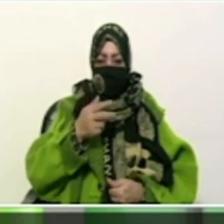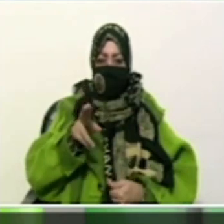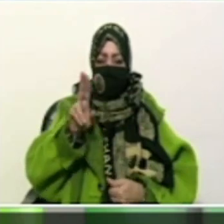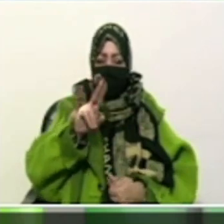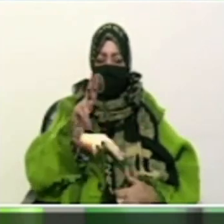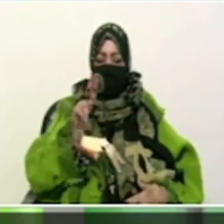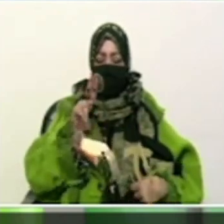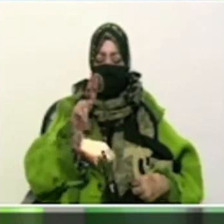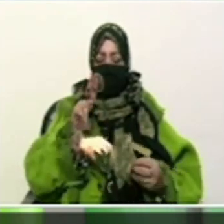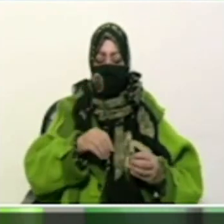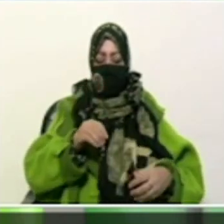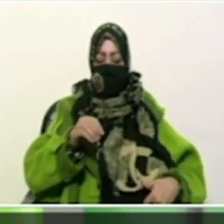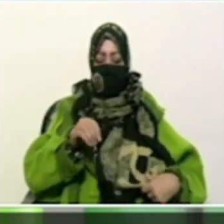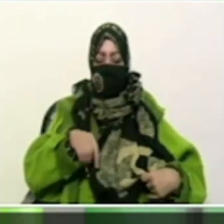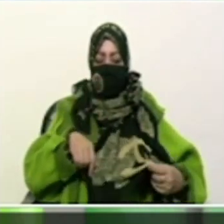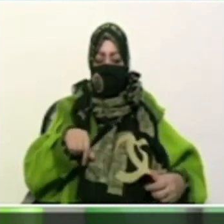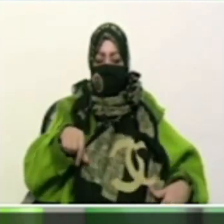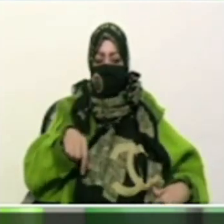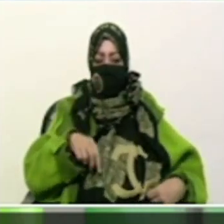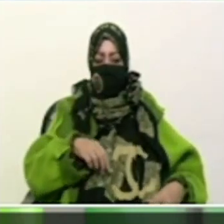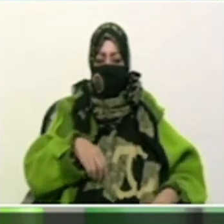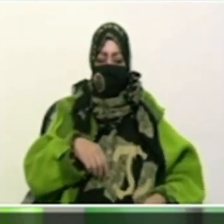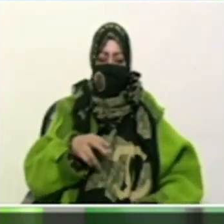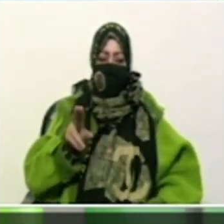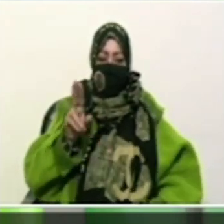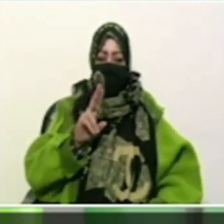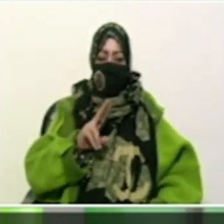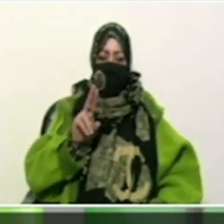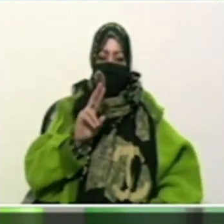أنا والله في حاجة كدرتني الحق يعني صراحة.